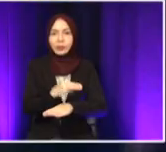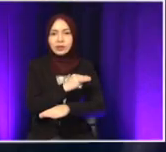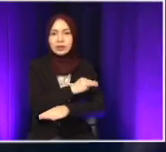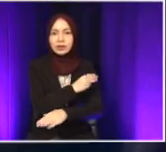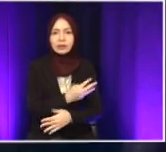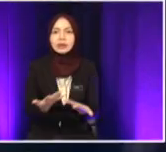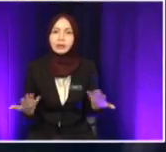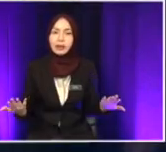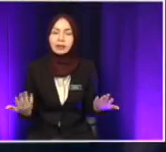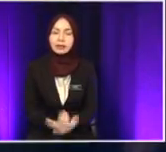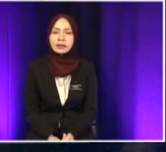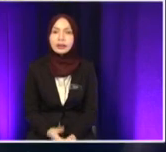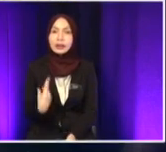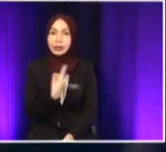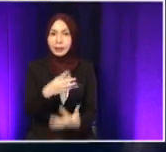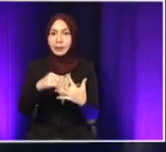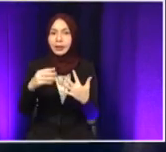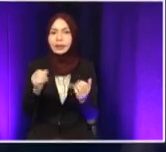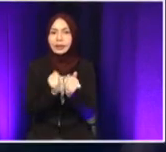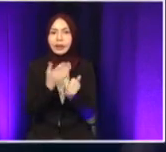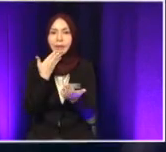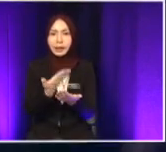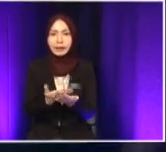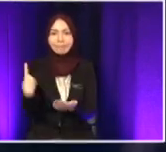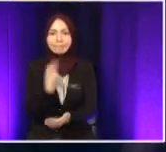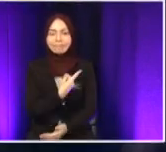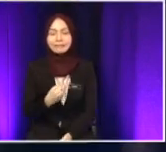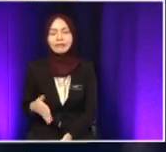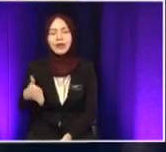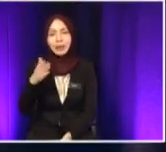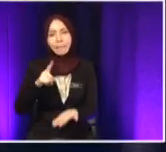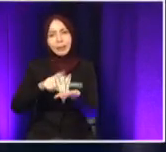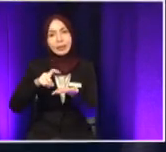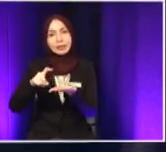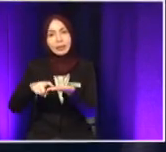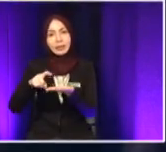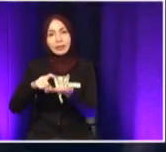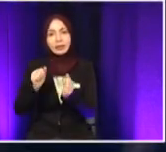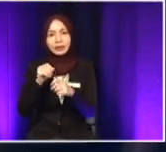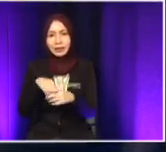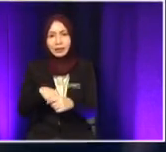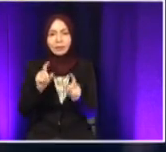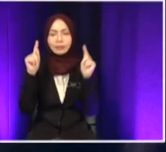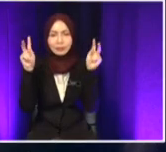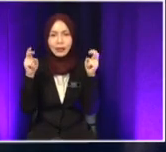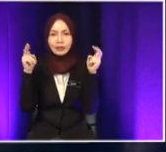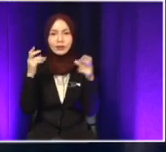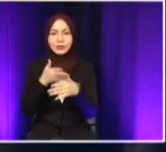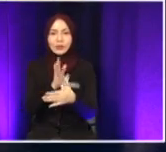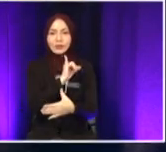keadaannya macam mana Nanti kita akan bincangkan lagi dalam tajuk-tanjuk yang seterusnya